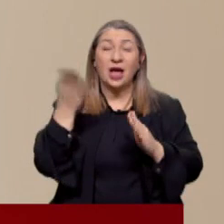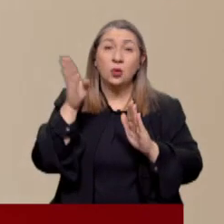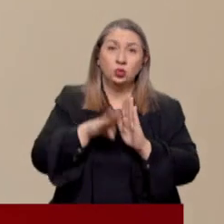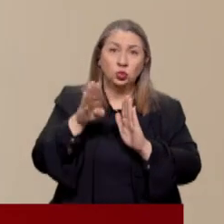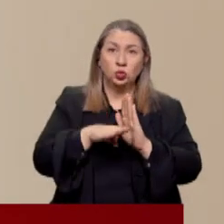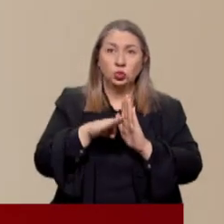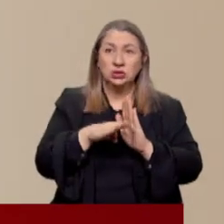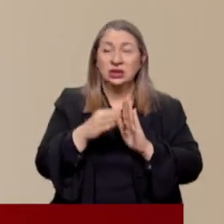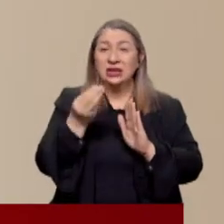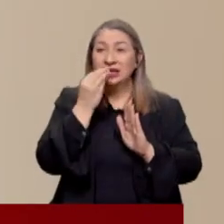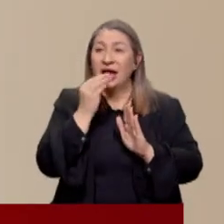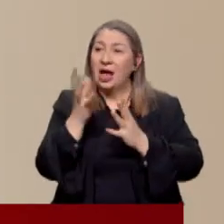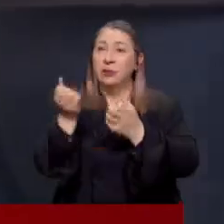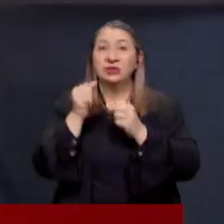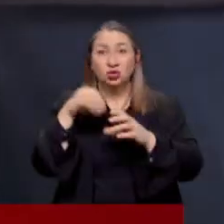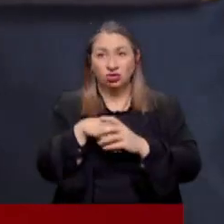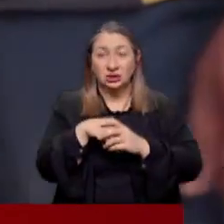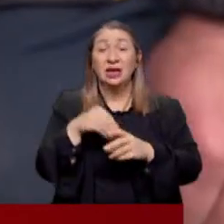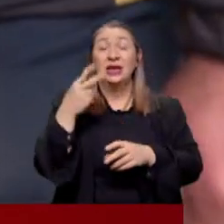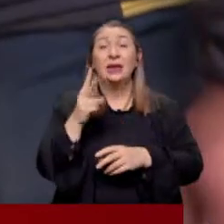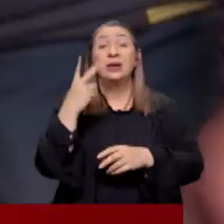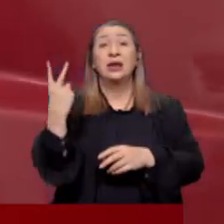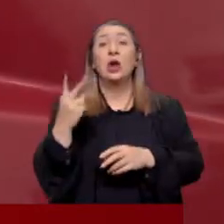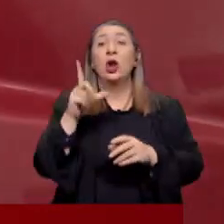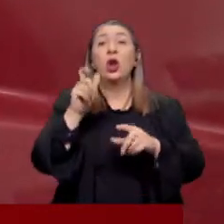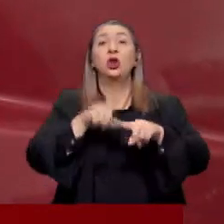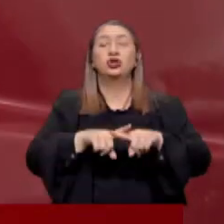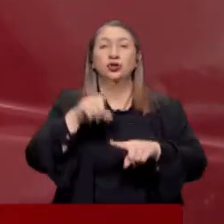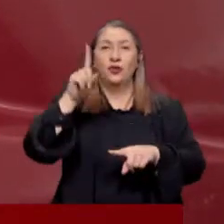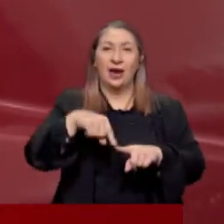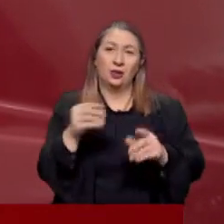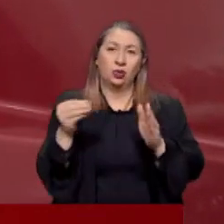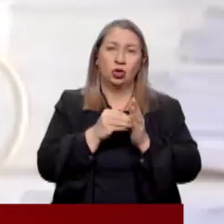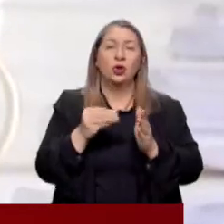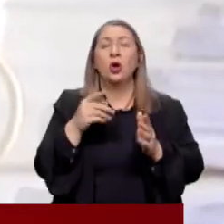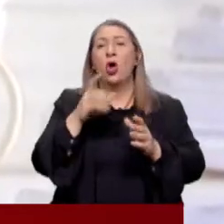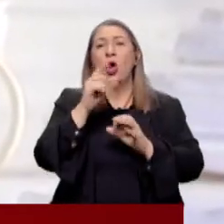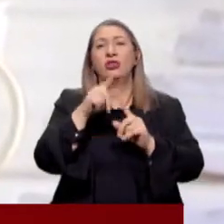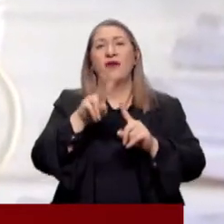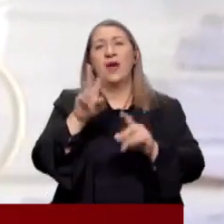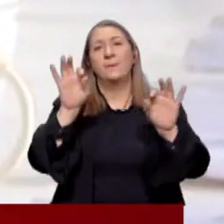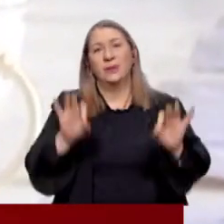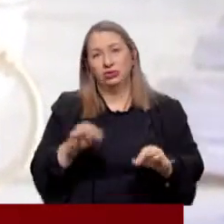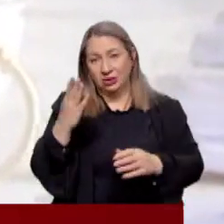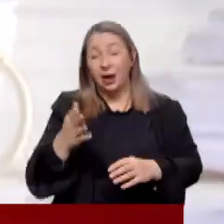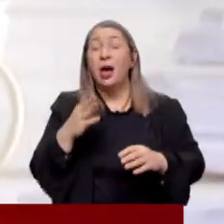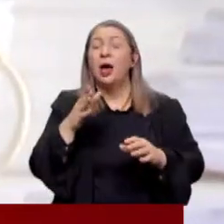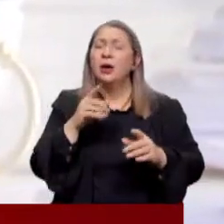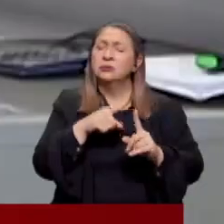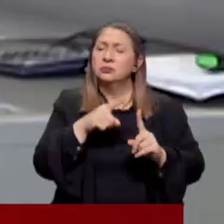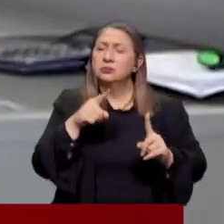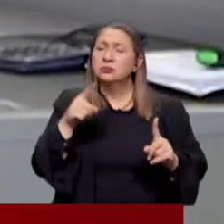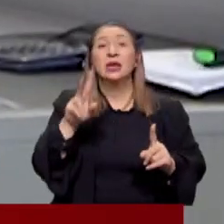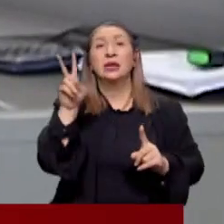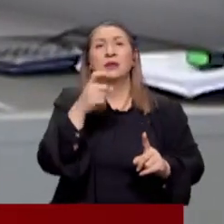ucuza gıdaya ulaşabilmesi için. 2002'de lüks tüketimi vergilendirmek üzere ÖTV alınmaya başladı. Aradan